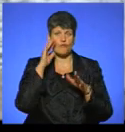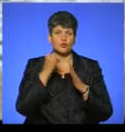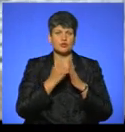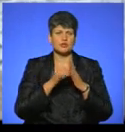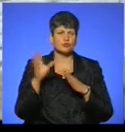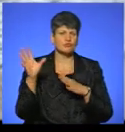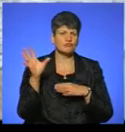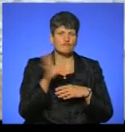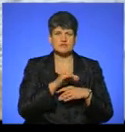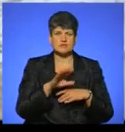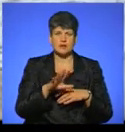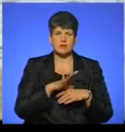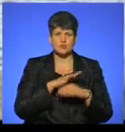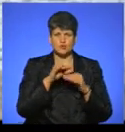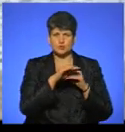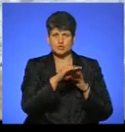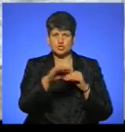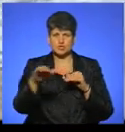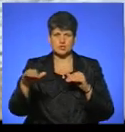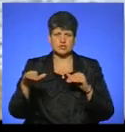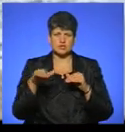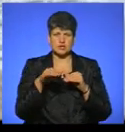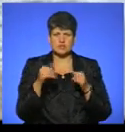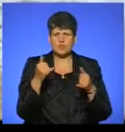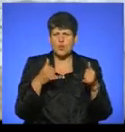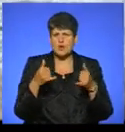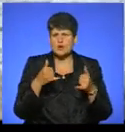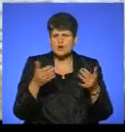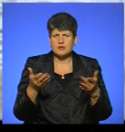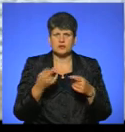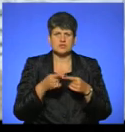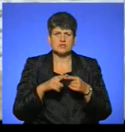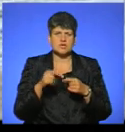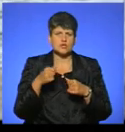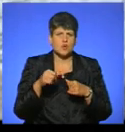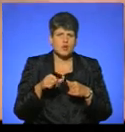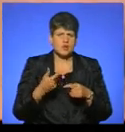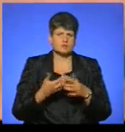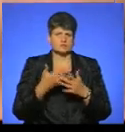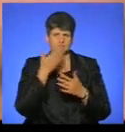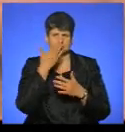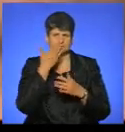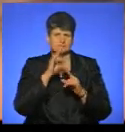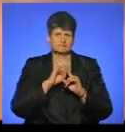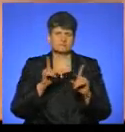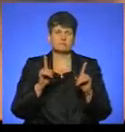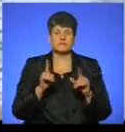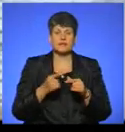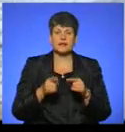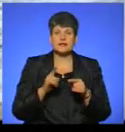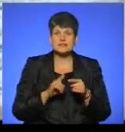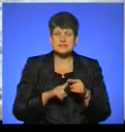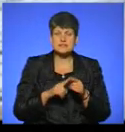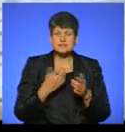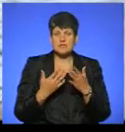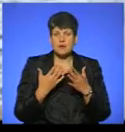покрито шаром чи олії, чи солярки, ну, з характерним запахом. Це або стикає десь